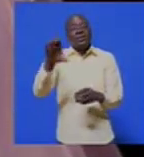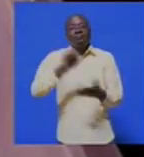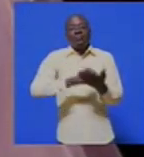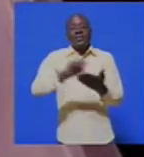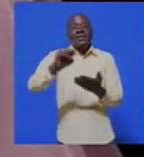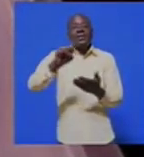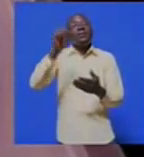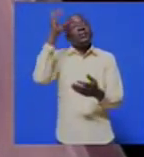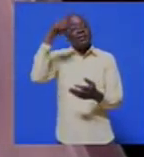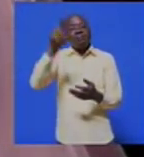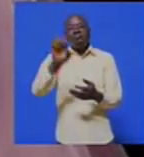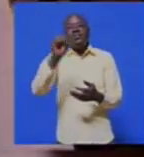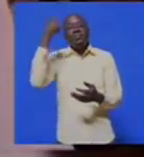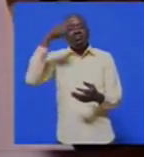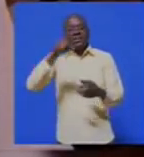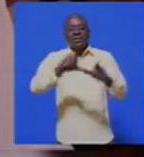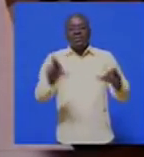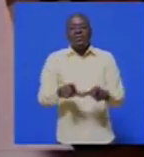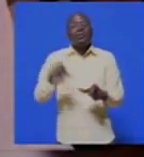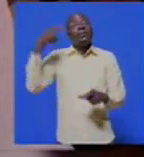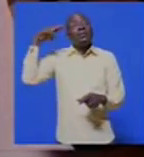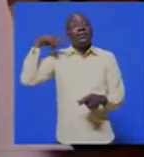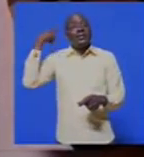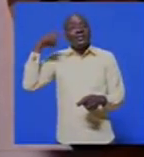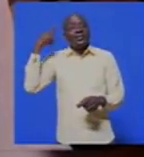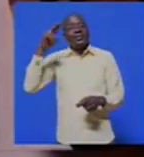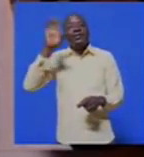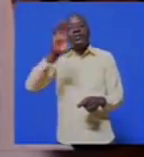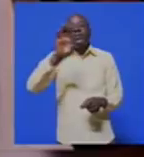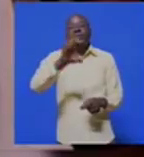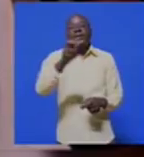Windsor, lieu chargé d'histoire pour la monarchie britannique.